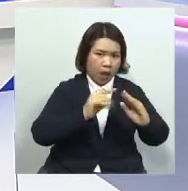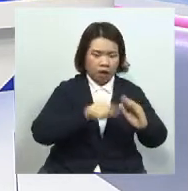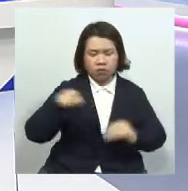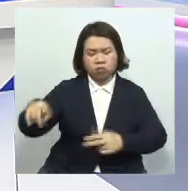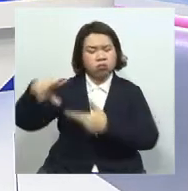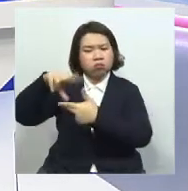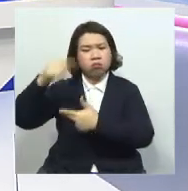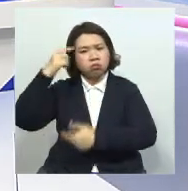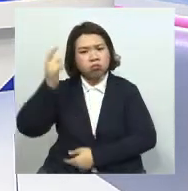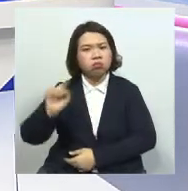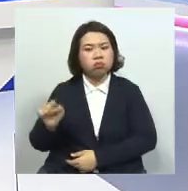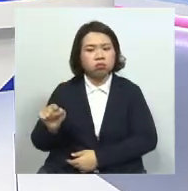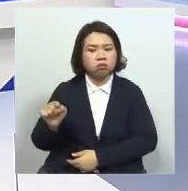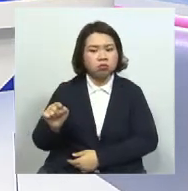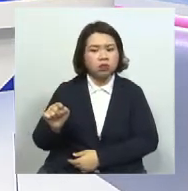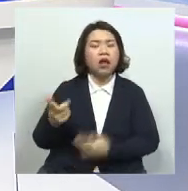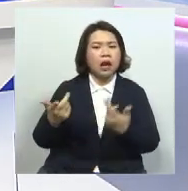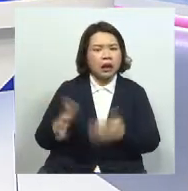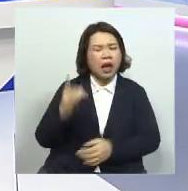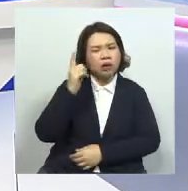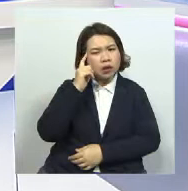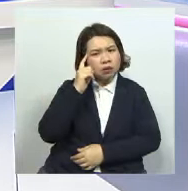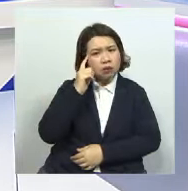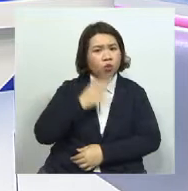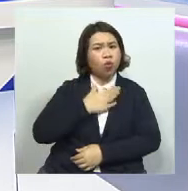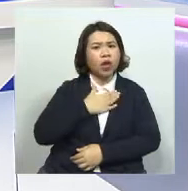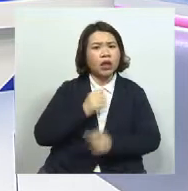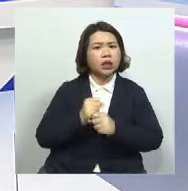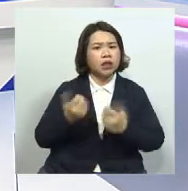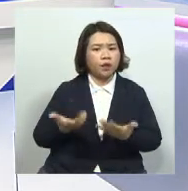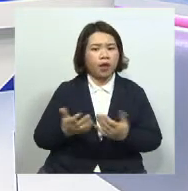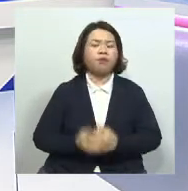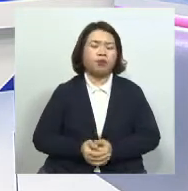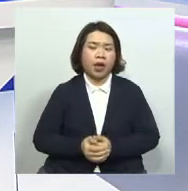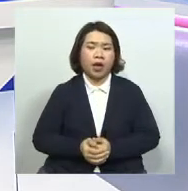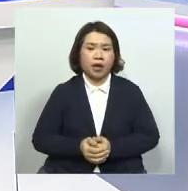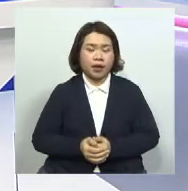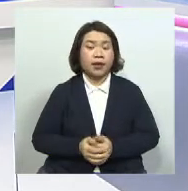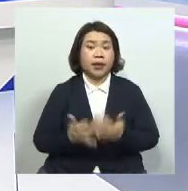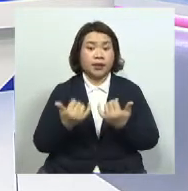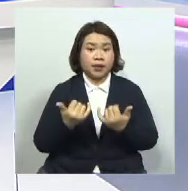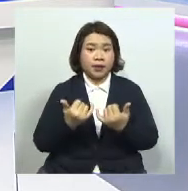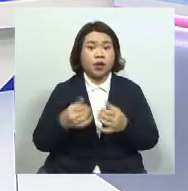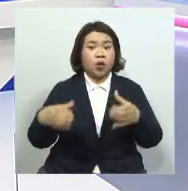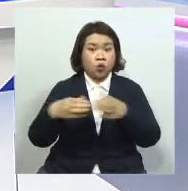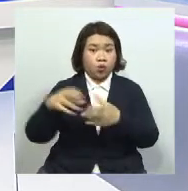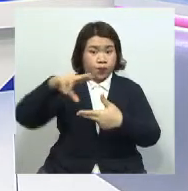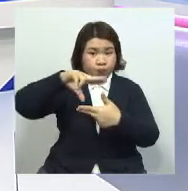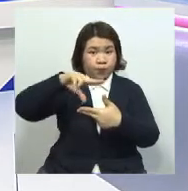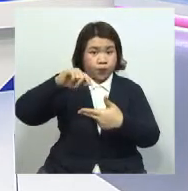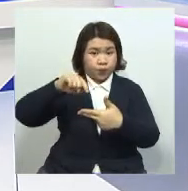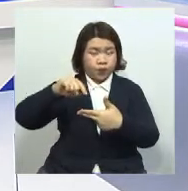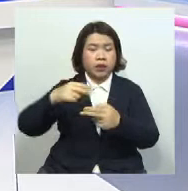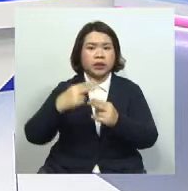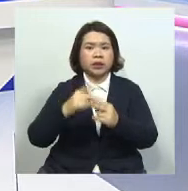พลังประชารัฐมีความคิดยังไงแล้วก็มองเรื่องของทิศทางตัวเองยังไงนะคะอย่างล่าสุดเนี่ยในส่วนของพรรคพลังประชารั